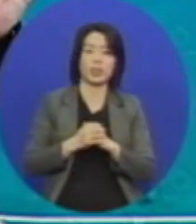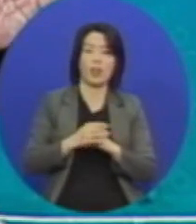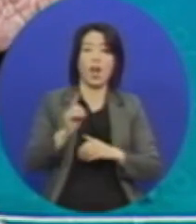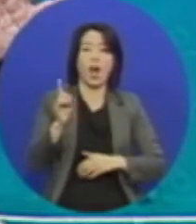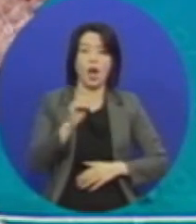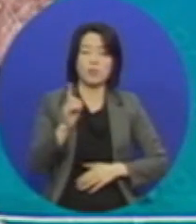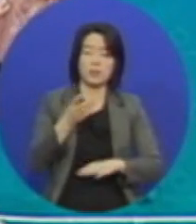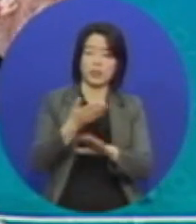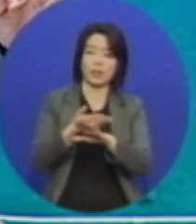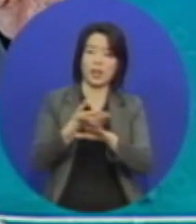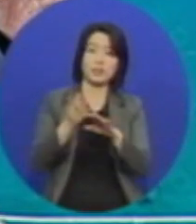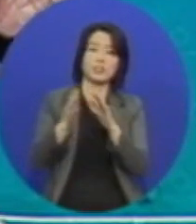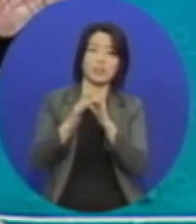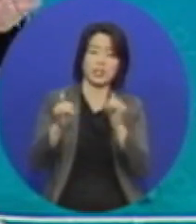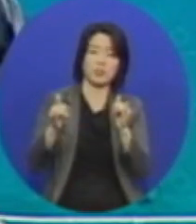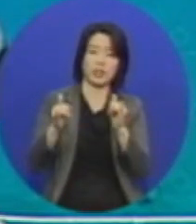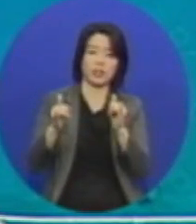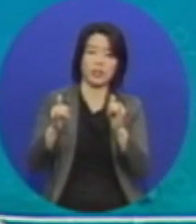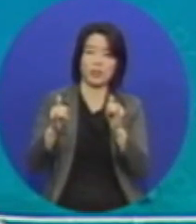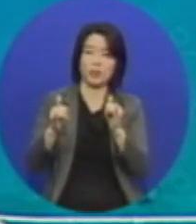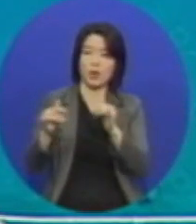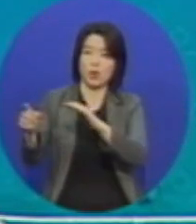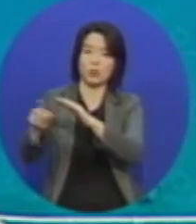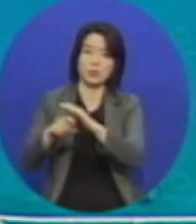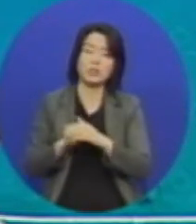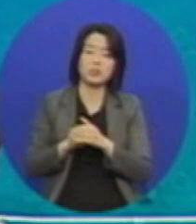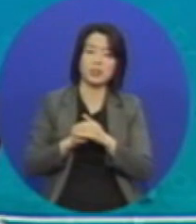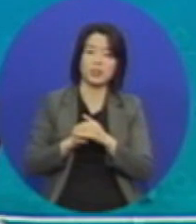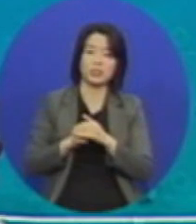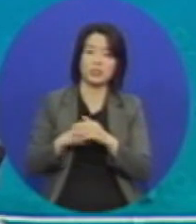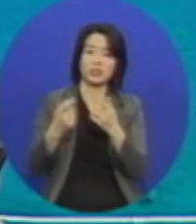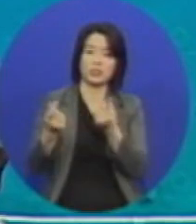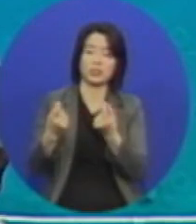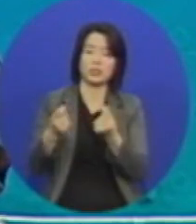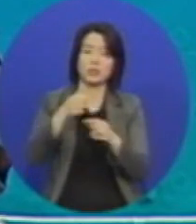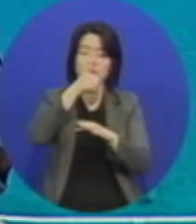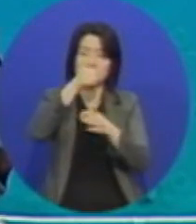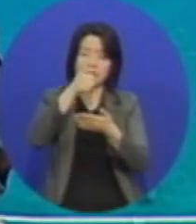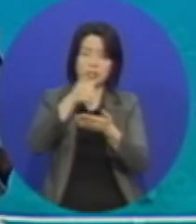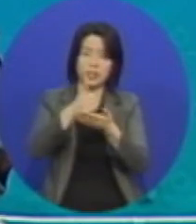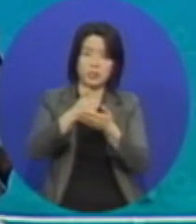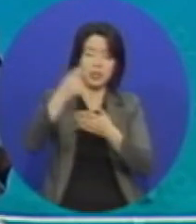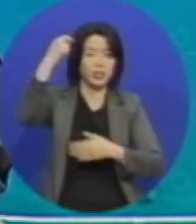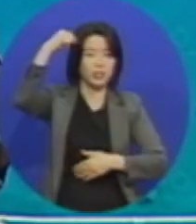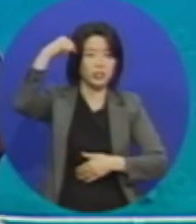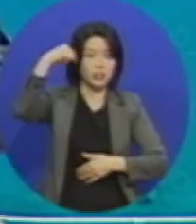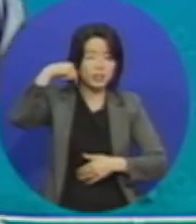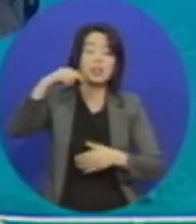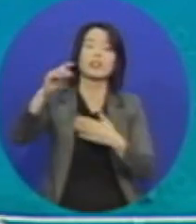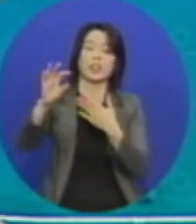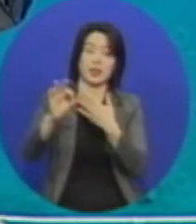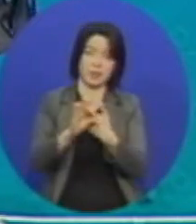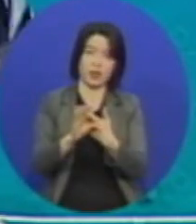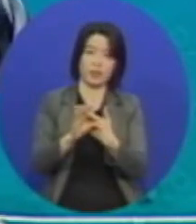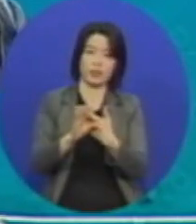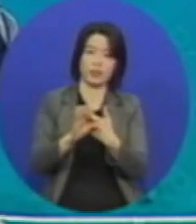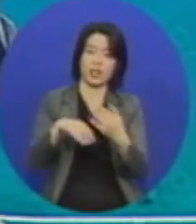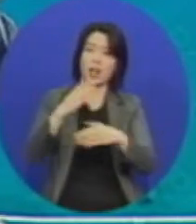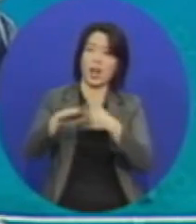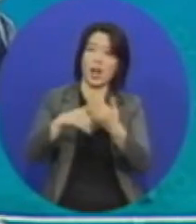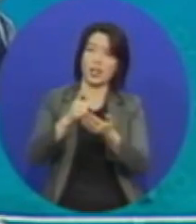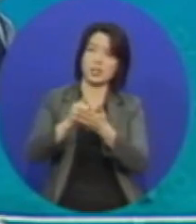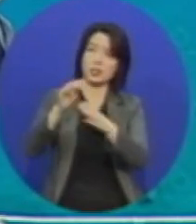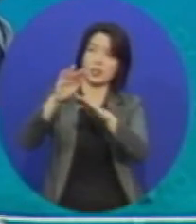다른 사람의 것을 내가 훔치면 그런 죄책감이 느껴진다 고 한다면 하나님의 것을